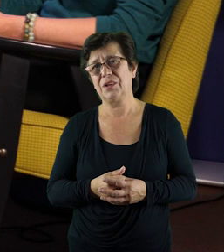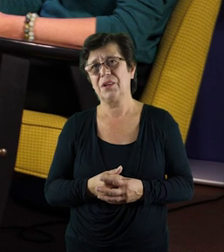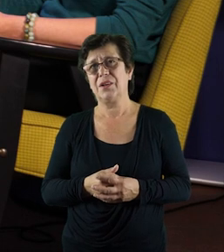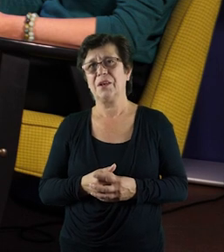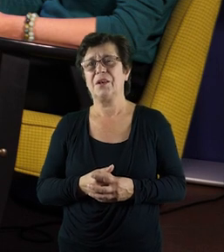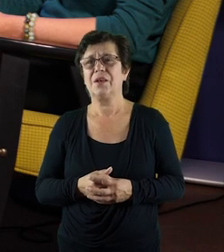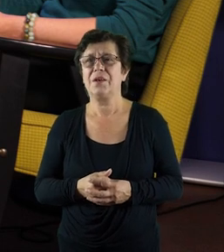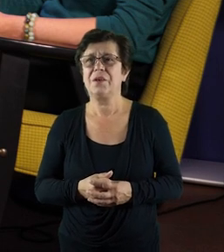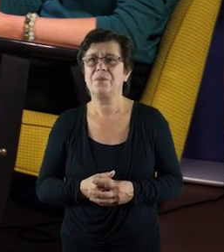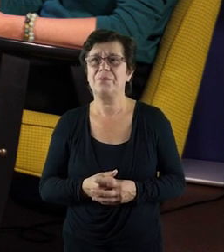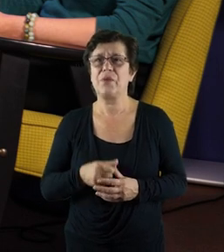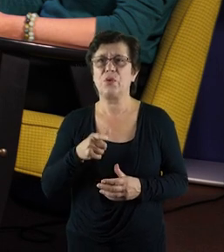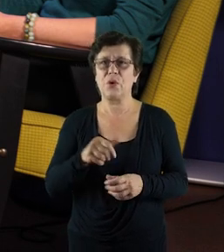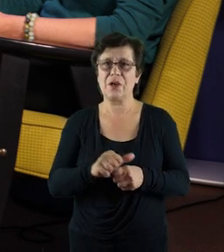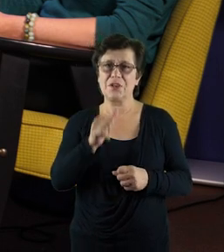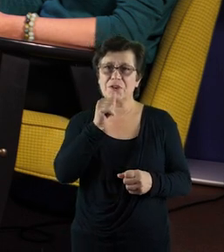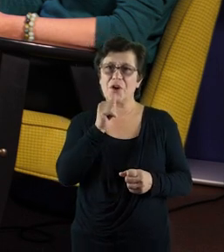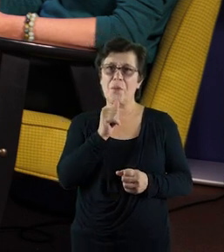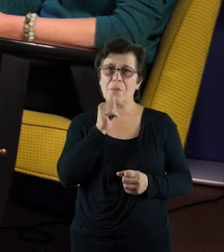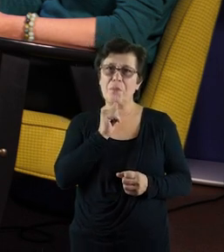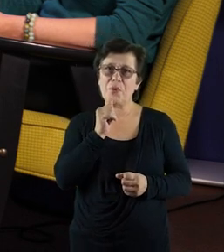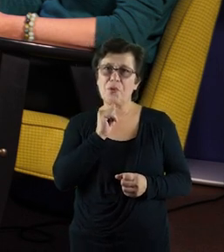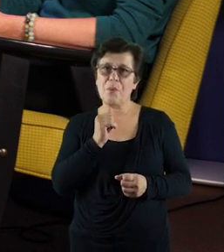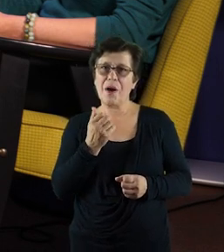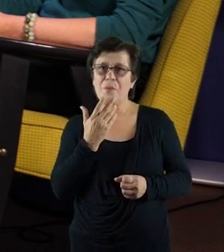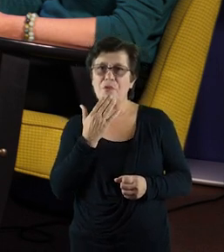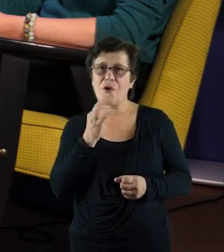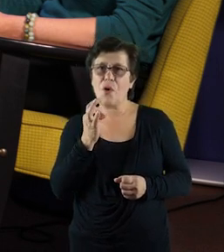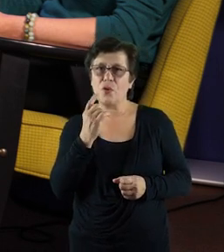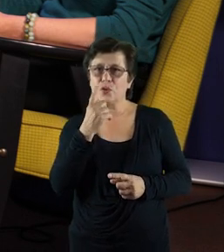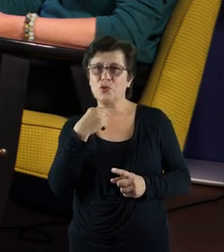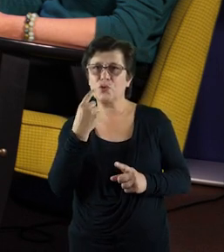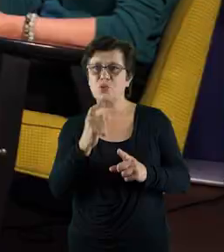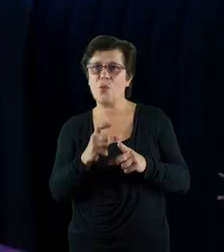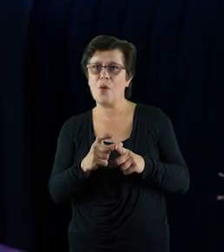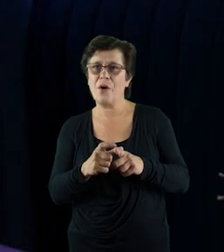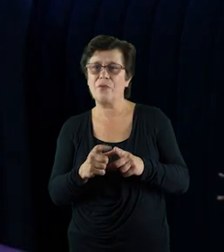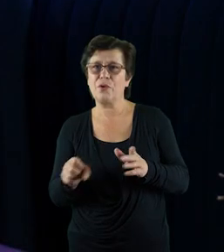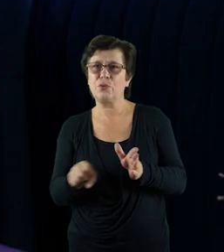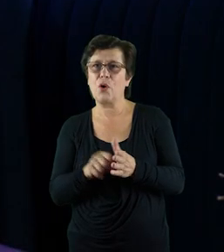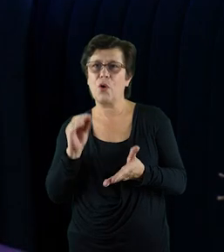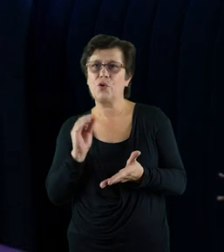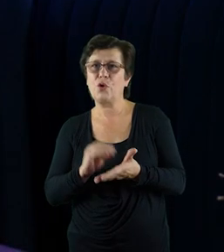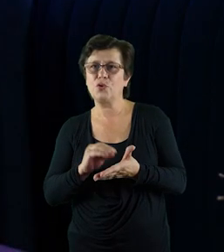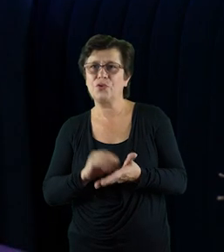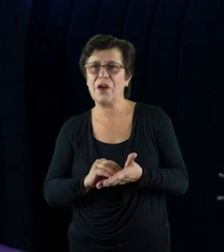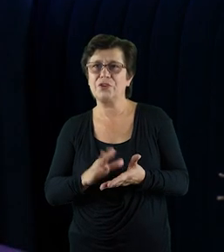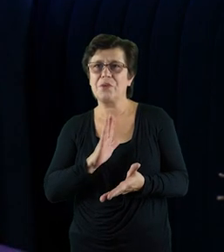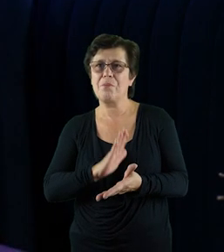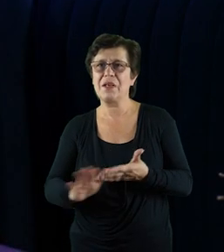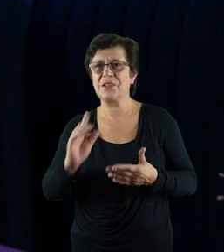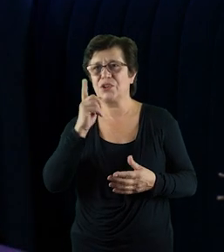I to jest jakby próba przymierzenia słowa do pewnych takich rzeczywiście doświadczeń bezsłownych i